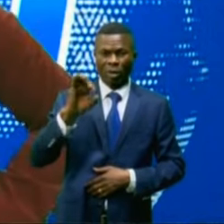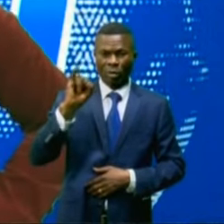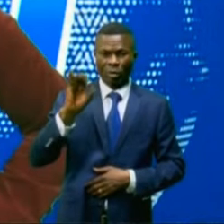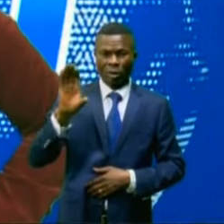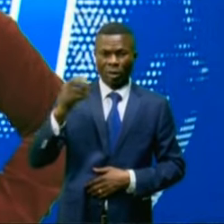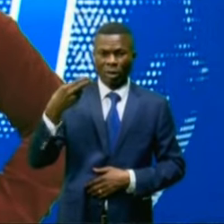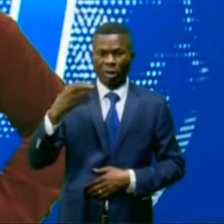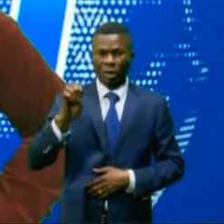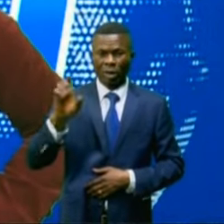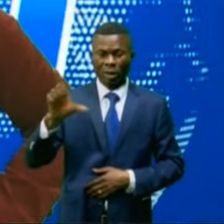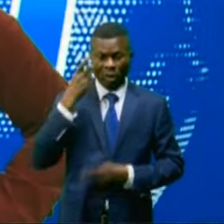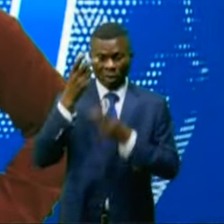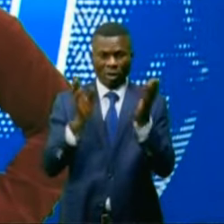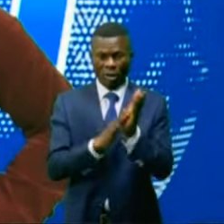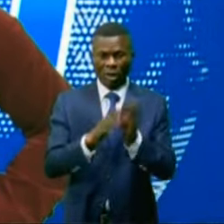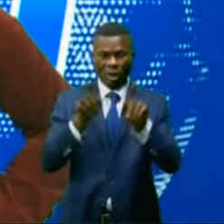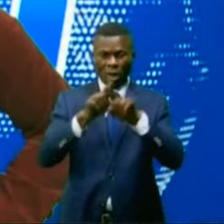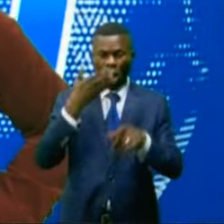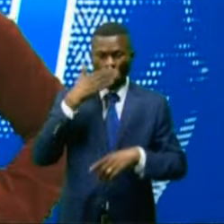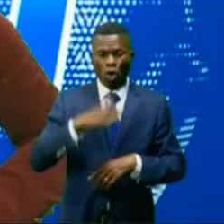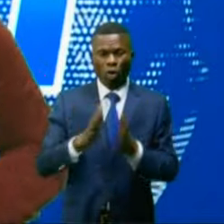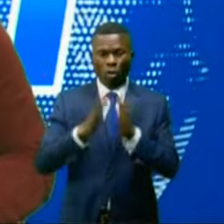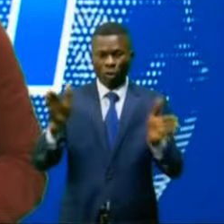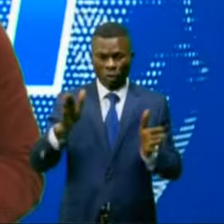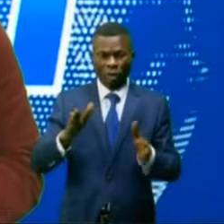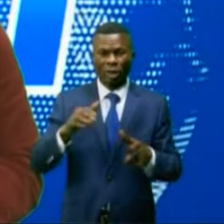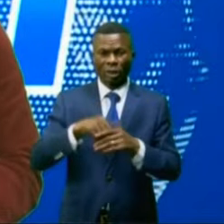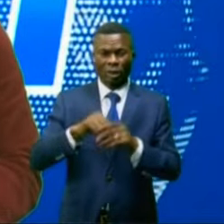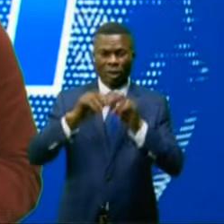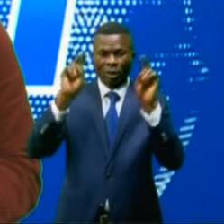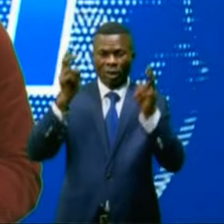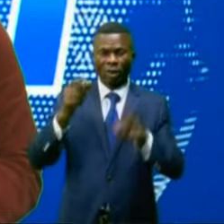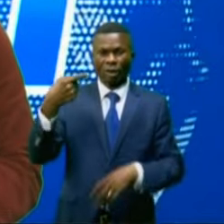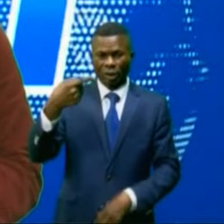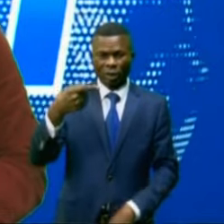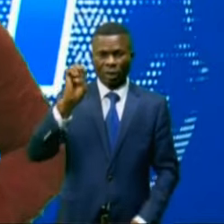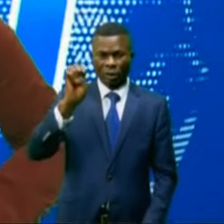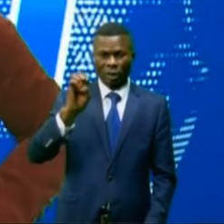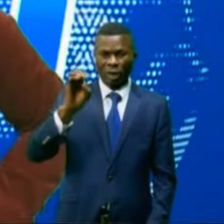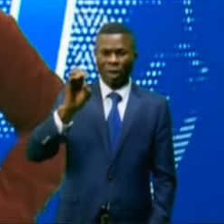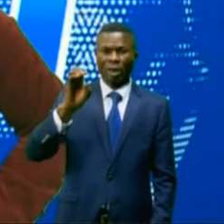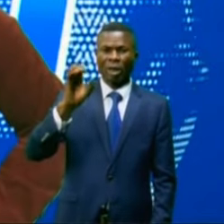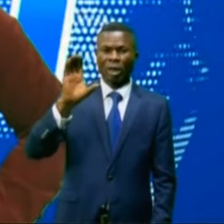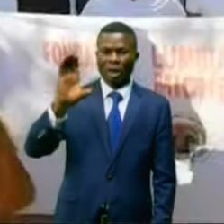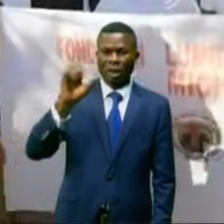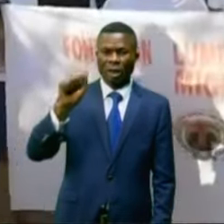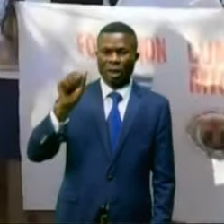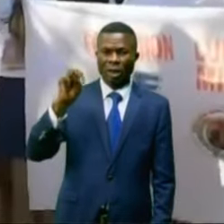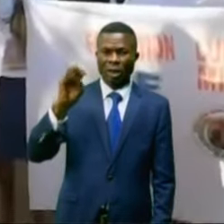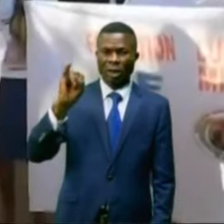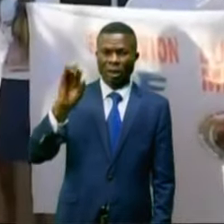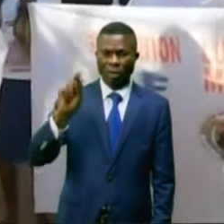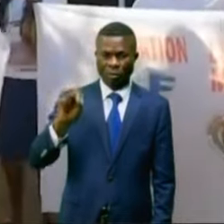visité quelques écoles et hôpital général de référence de la GKMIN. Cédric Kenina.